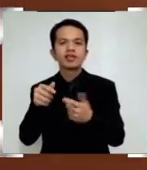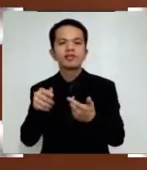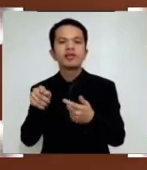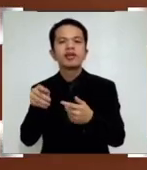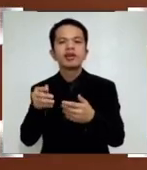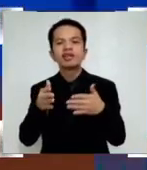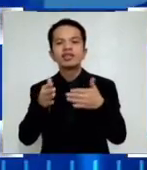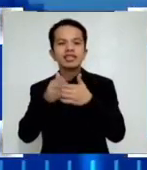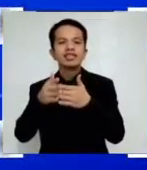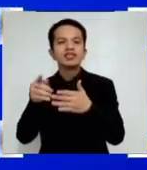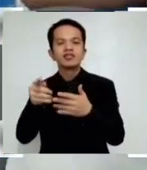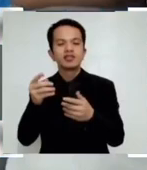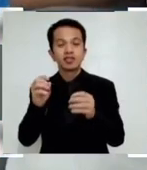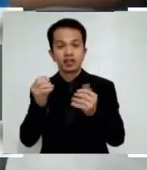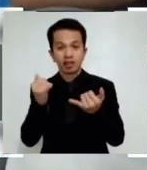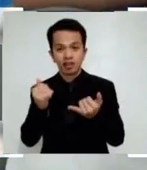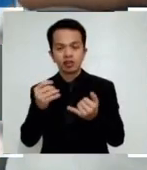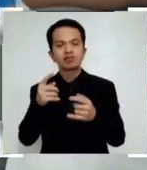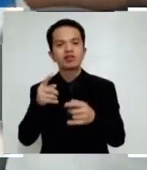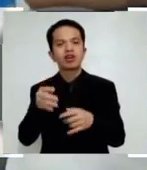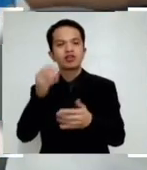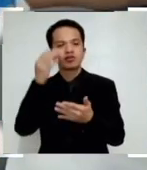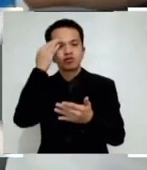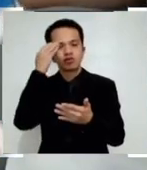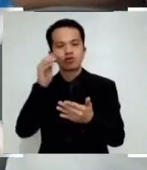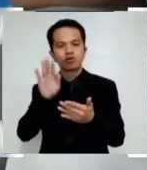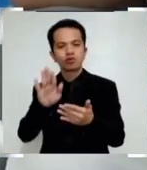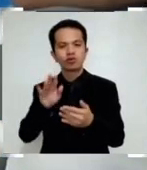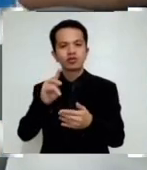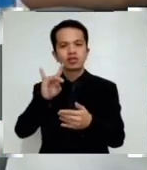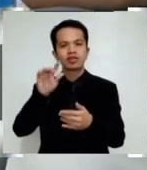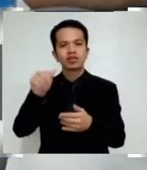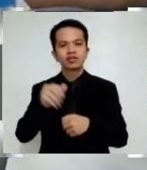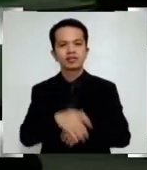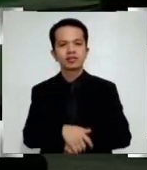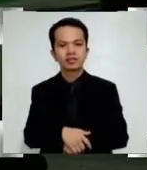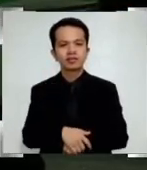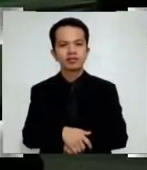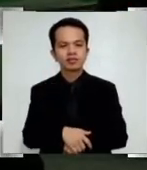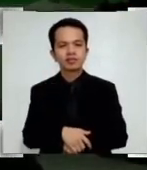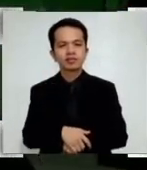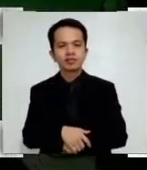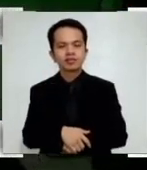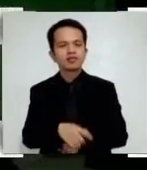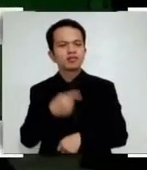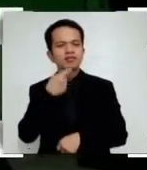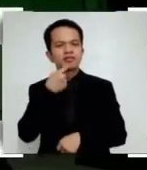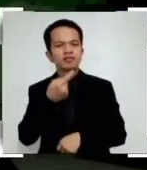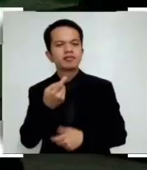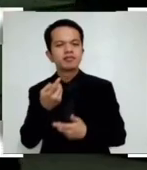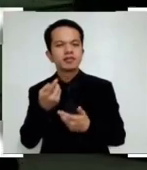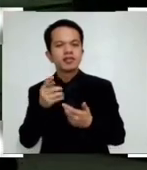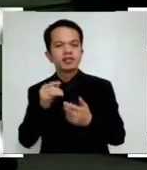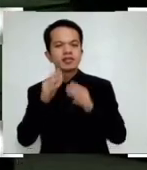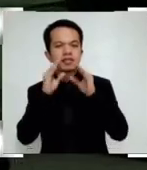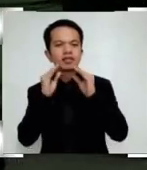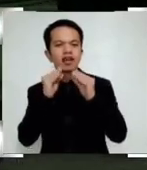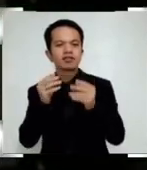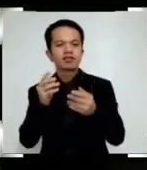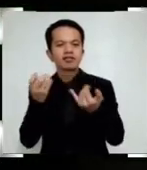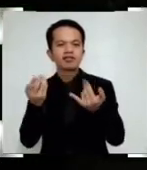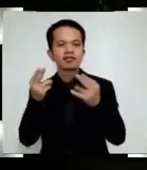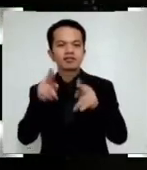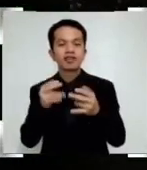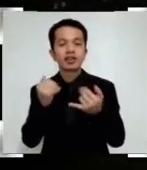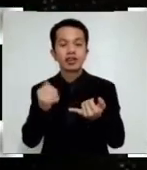niya nakilala si Diana. Sad naman noon. Iyak ako mo. Ayon kay Direk Dominic Zapata, apat na versions